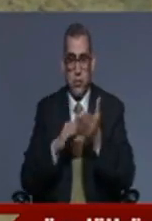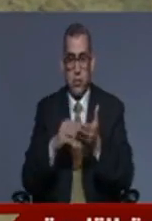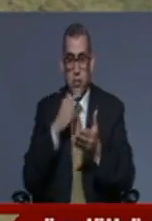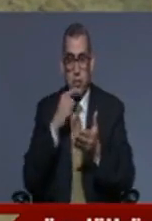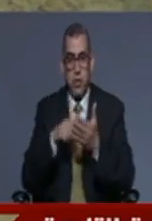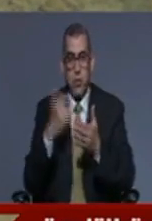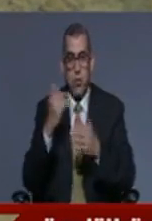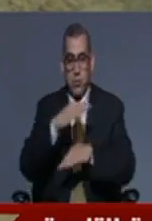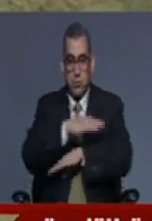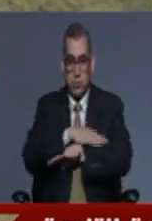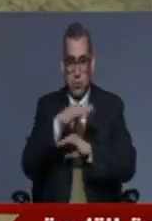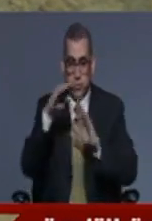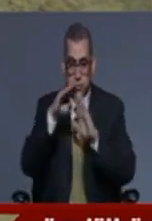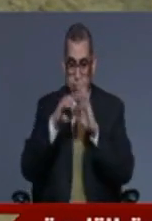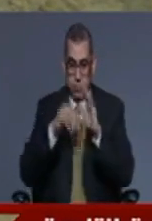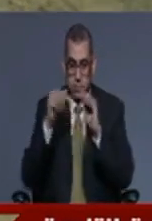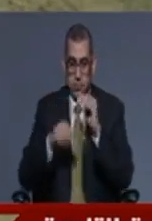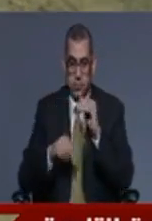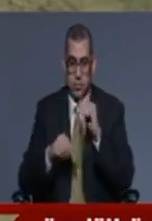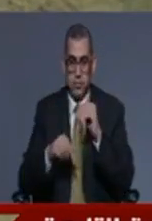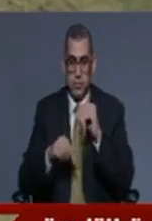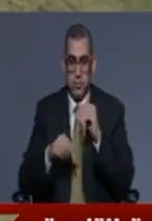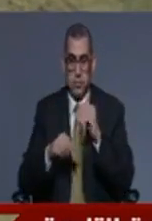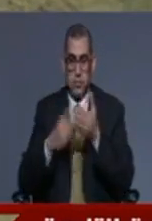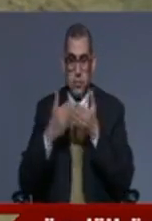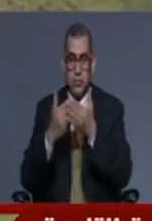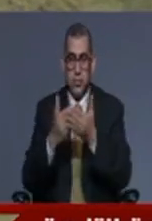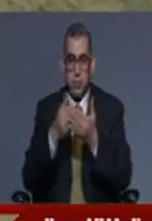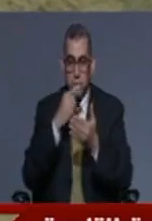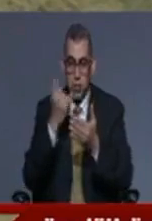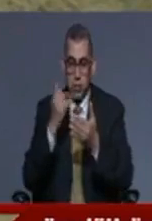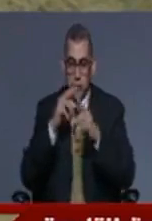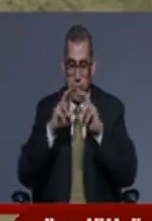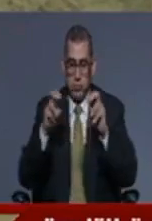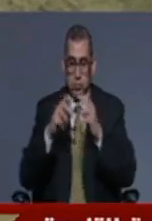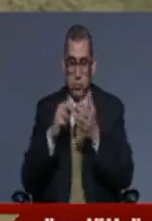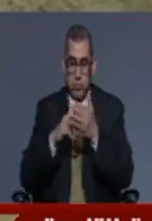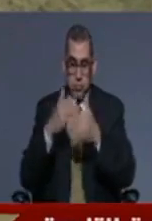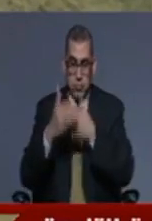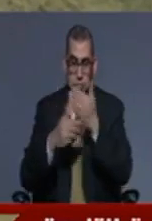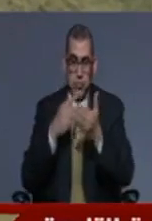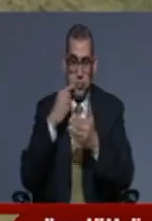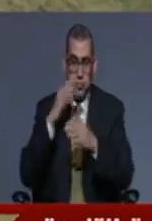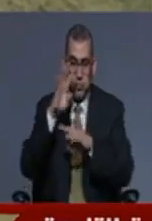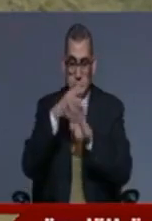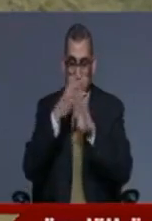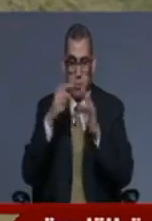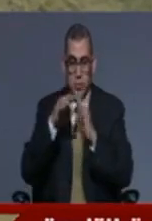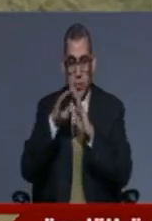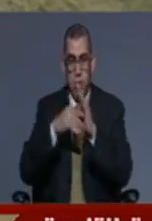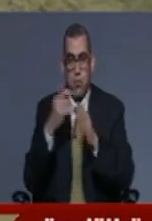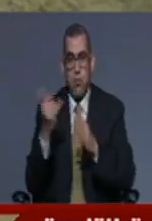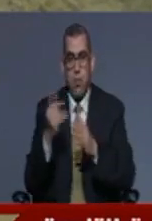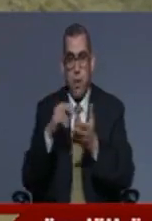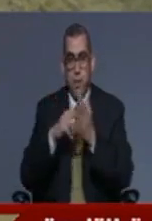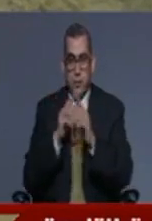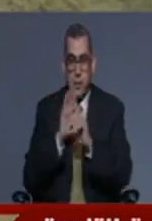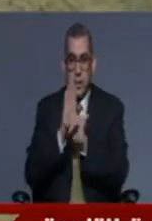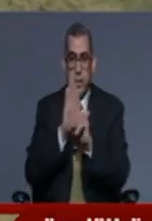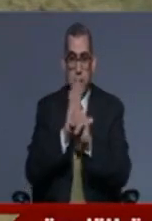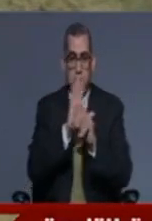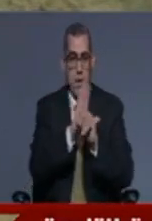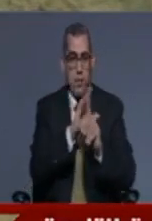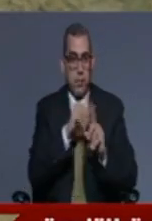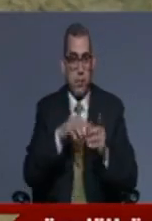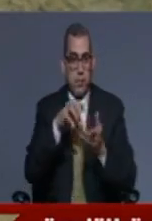الالتزام نابعا من قرار لوضع إطارا مناسبا لدعم الجهود